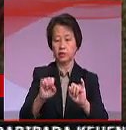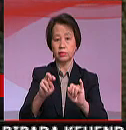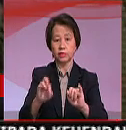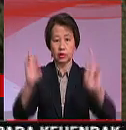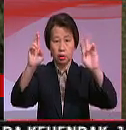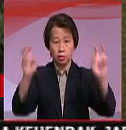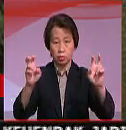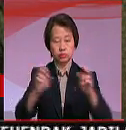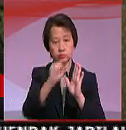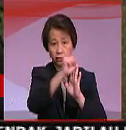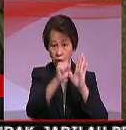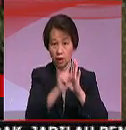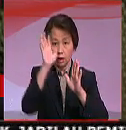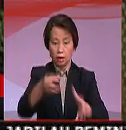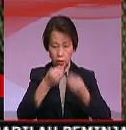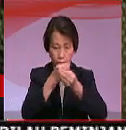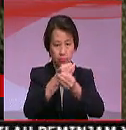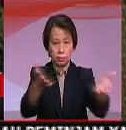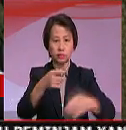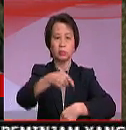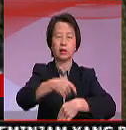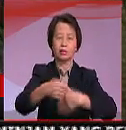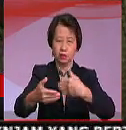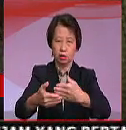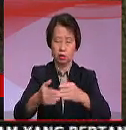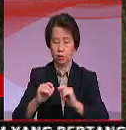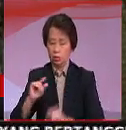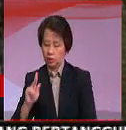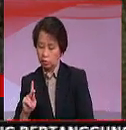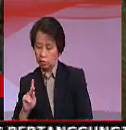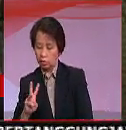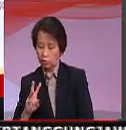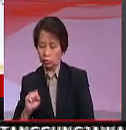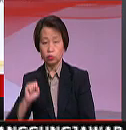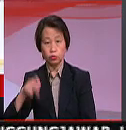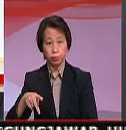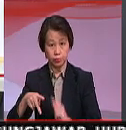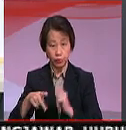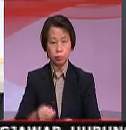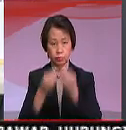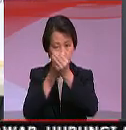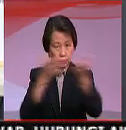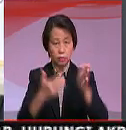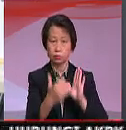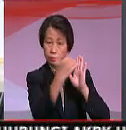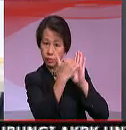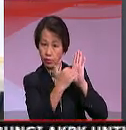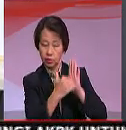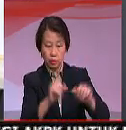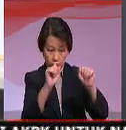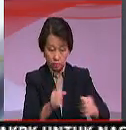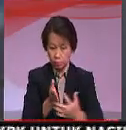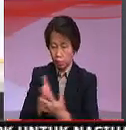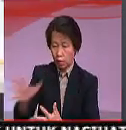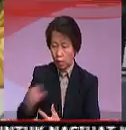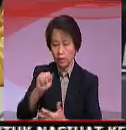tema-tema ada syarat akan diperlukan dalam masa terdekat kumpulan uang simpanan pekerja ybdi SP menghubungkan perincian dan kelayakan